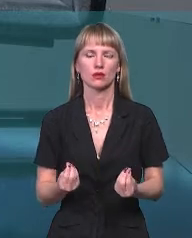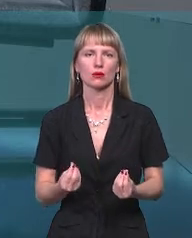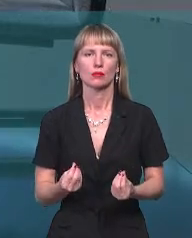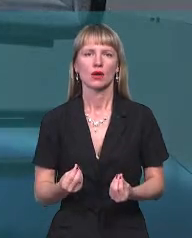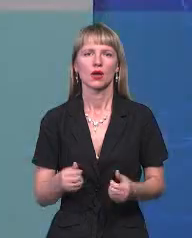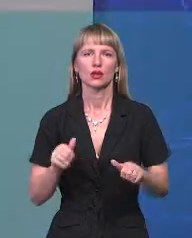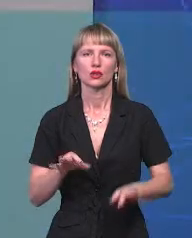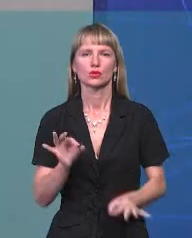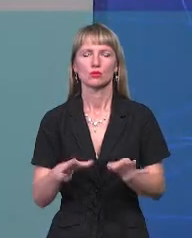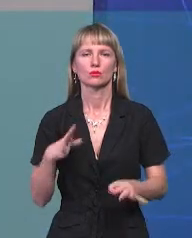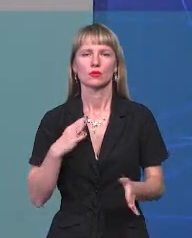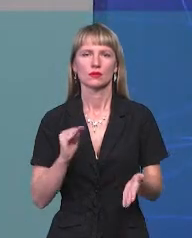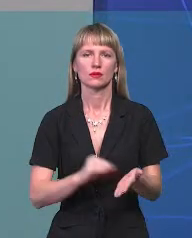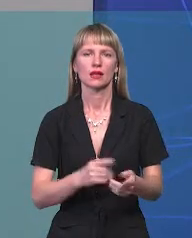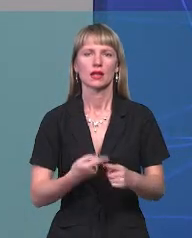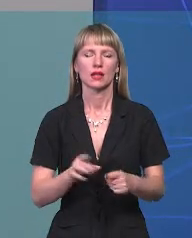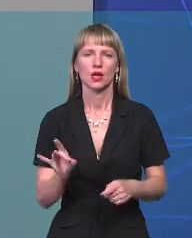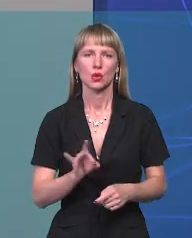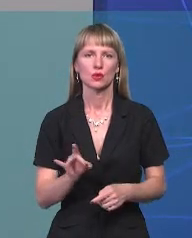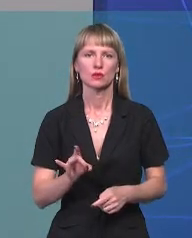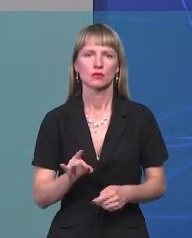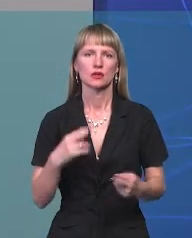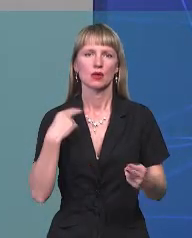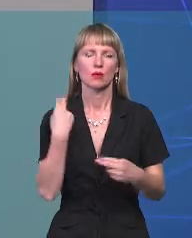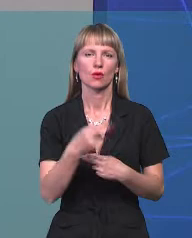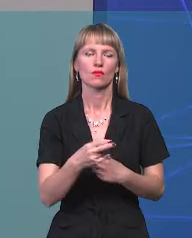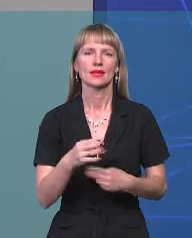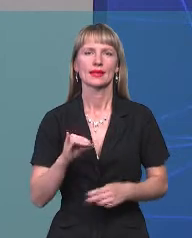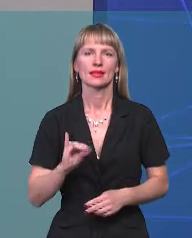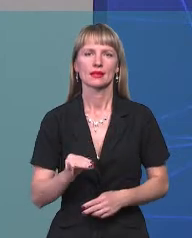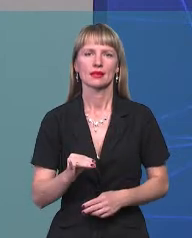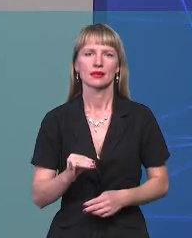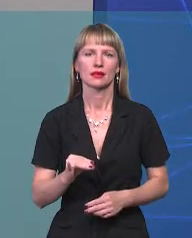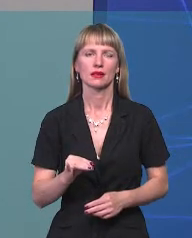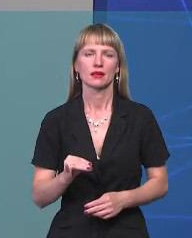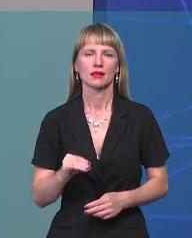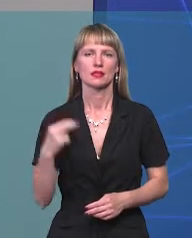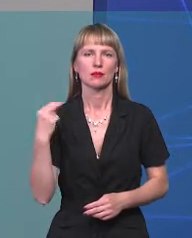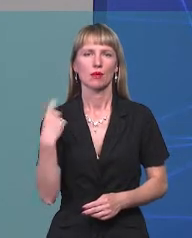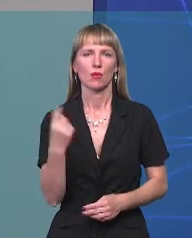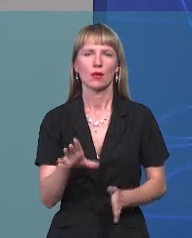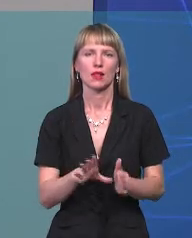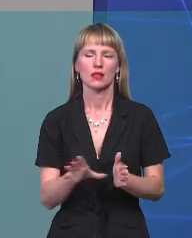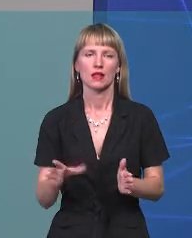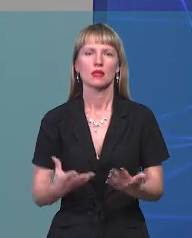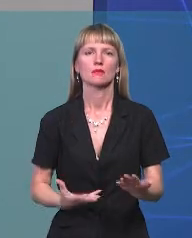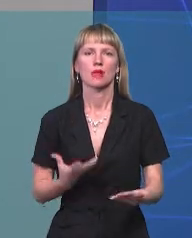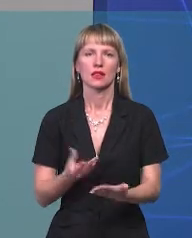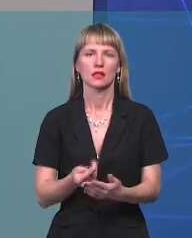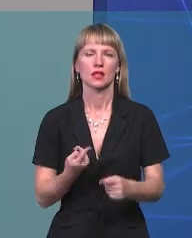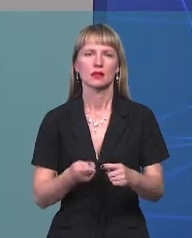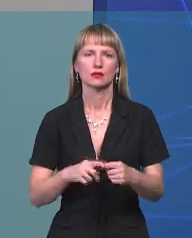було визнано цей розмір заборгованості, і «Запоріжжяобленерго» сплатило